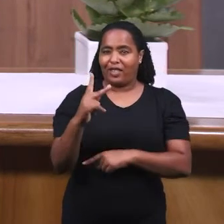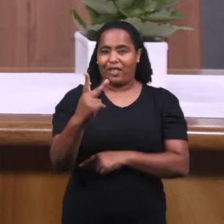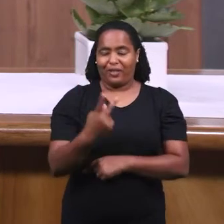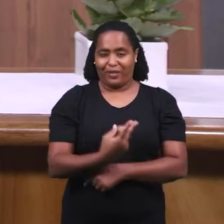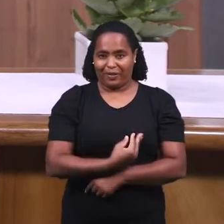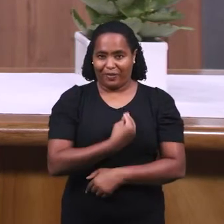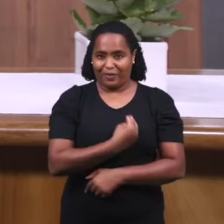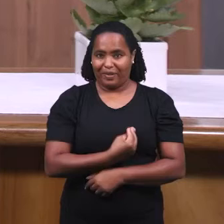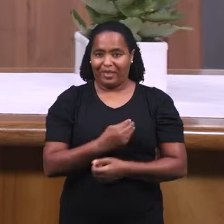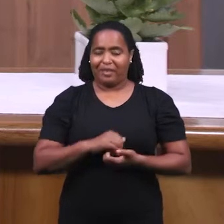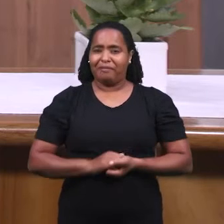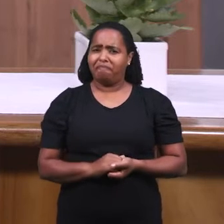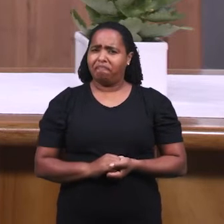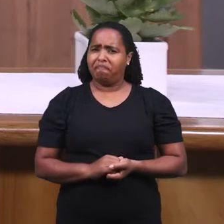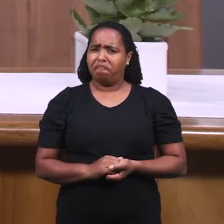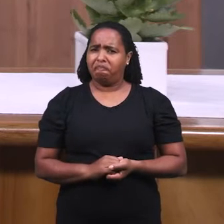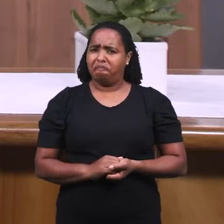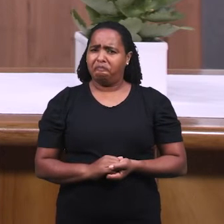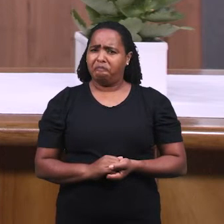помогать тебе.